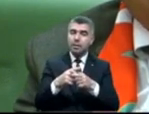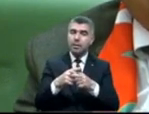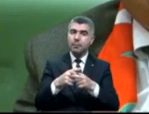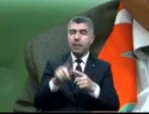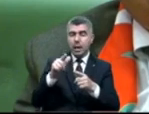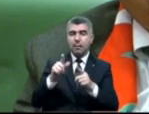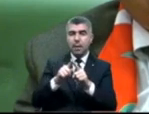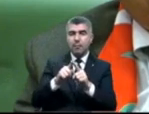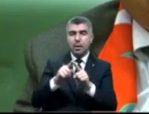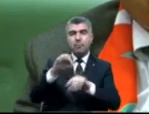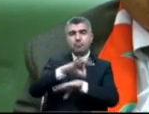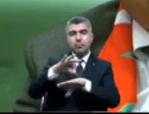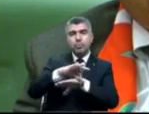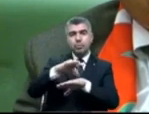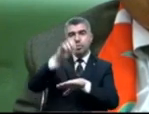لو سي بي.